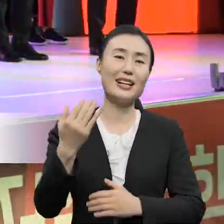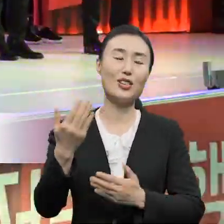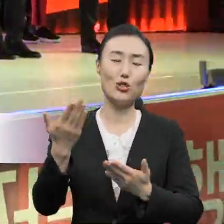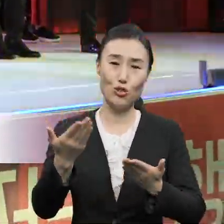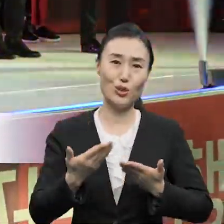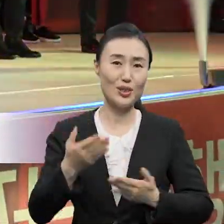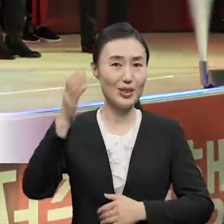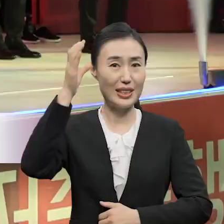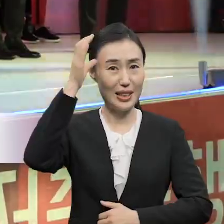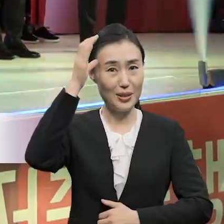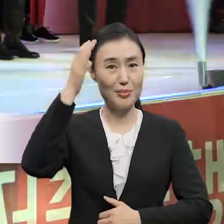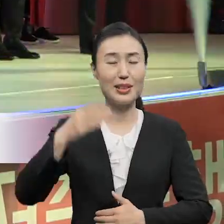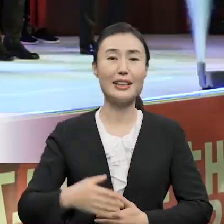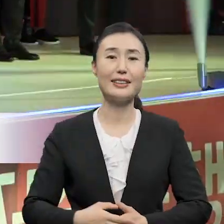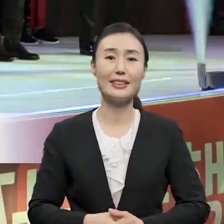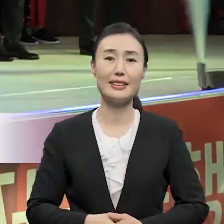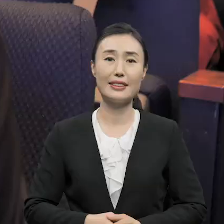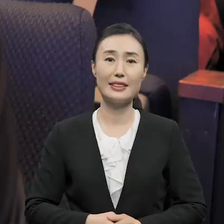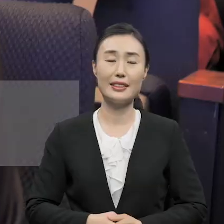것으로 전망됩니다.